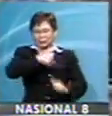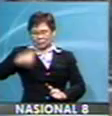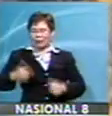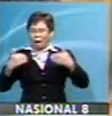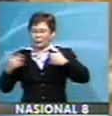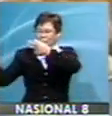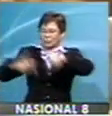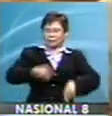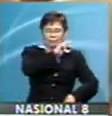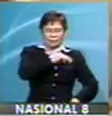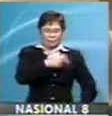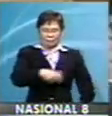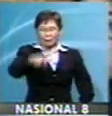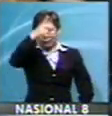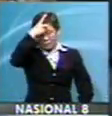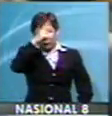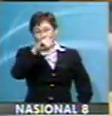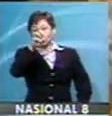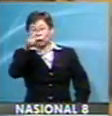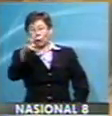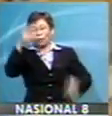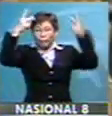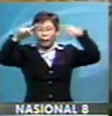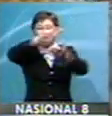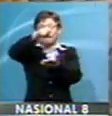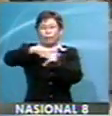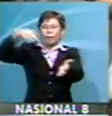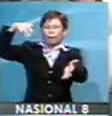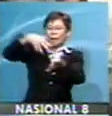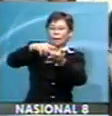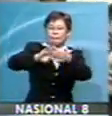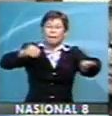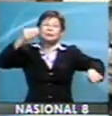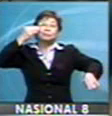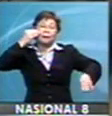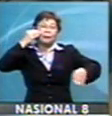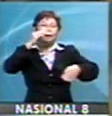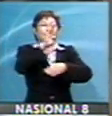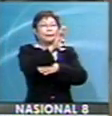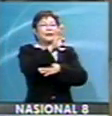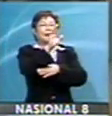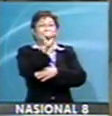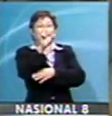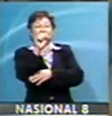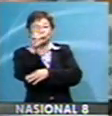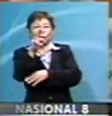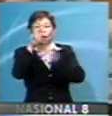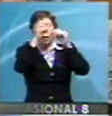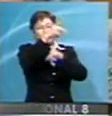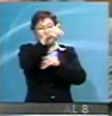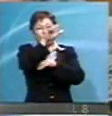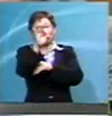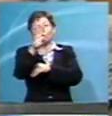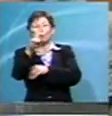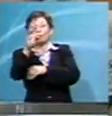hadir menteri pengangkutan dat ser pengarah pusat pengajian bahasa Melayu bfsu Profesor